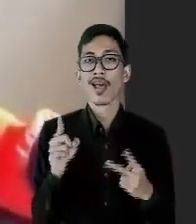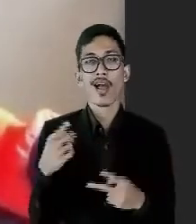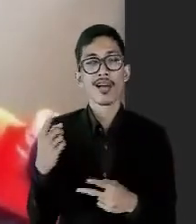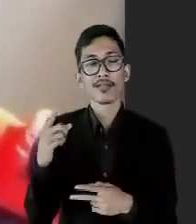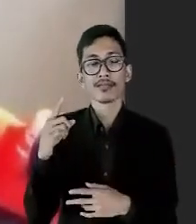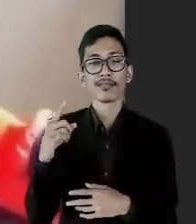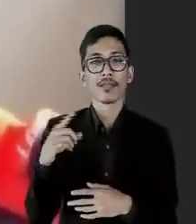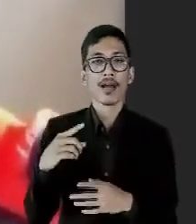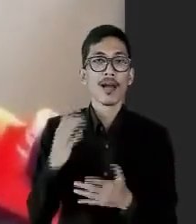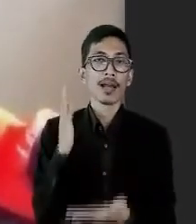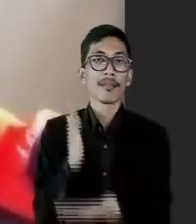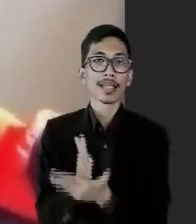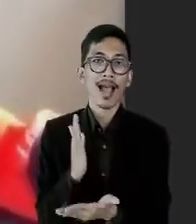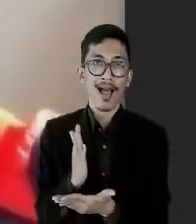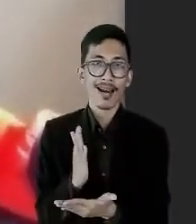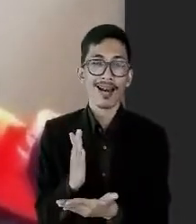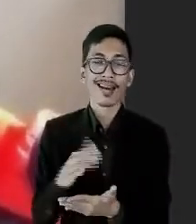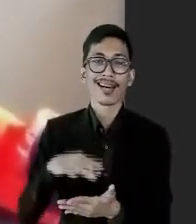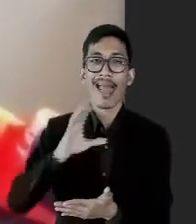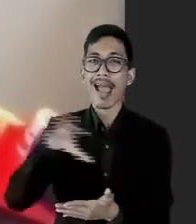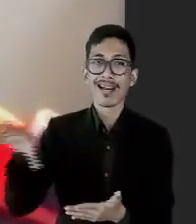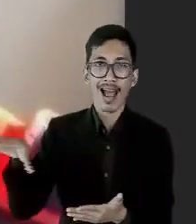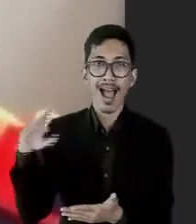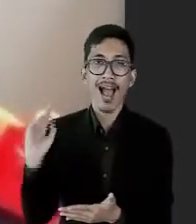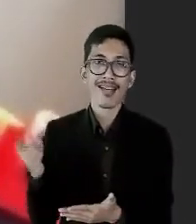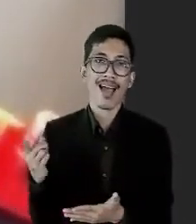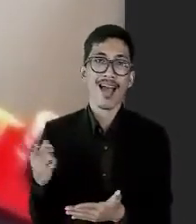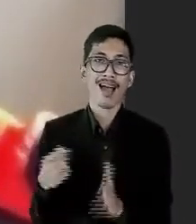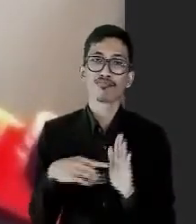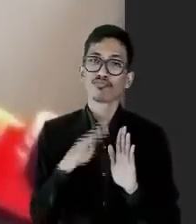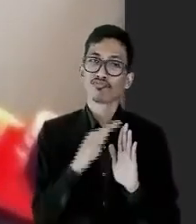melalui yang pertama itu Peraturan Wali Kota Jayapura